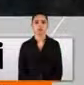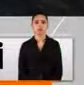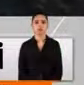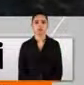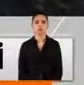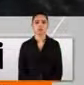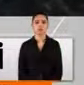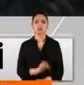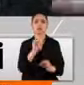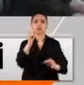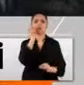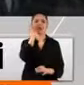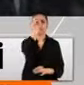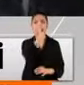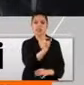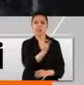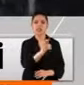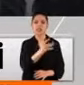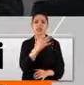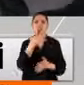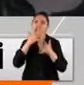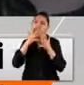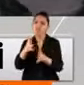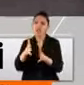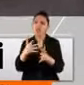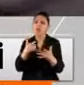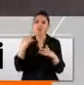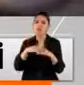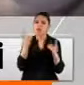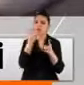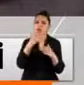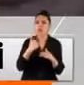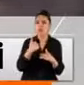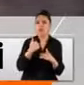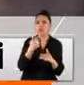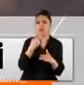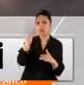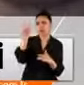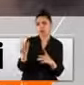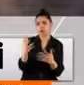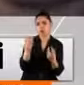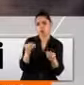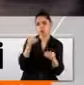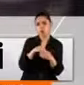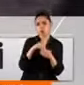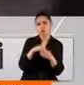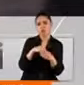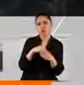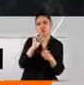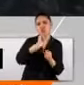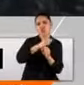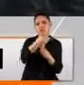Hiçbir insanın aslında yani nefretini hak edecek hiçbir şey yapmadım. Kadın olduğum için bence ben buna maruz